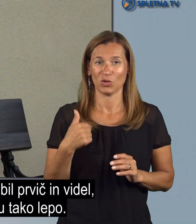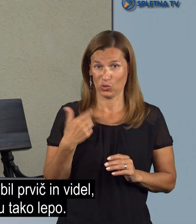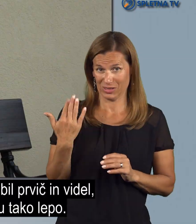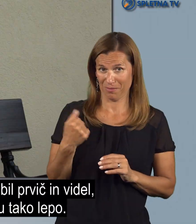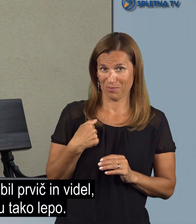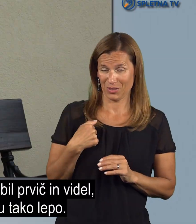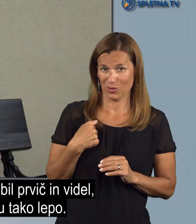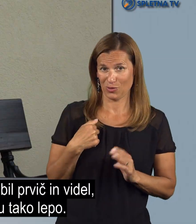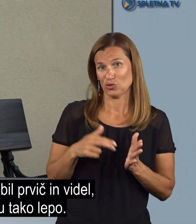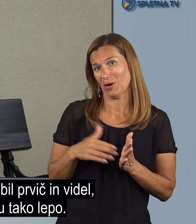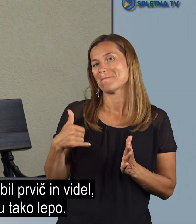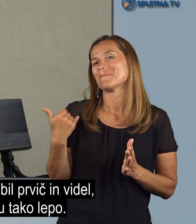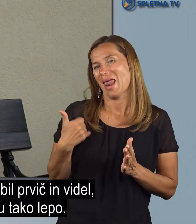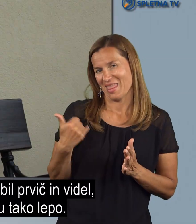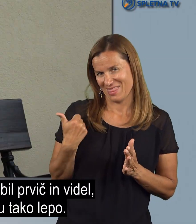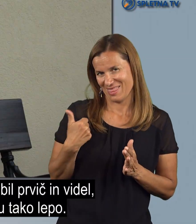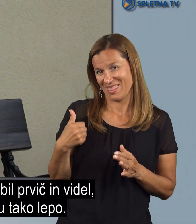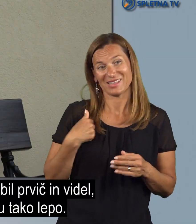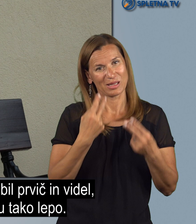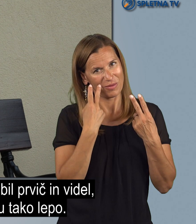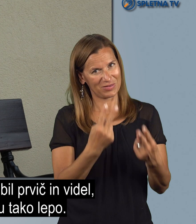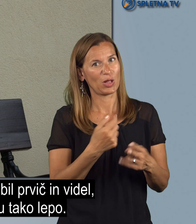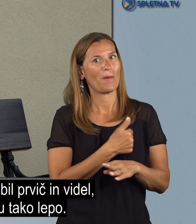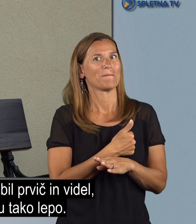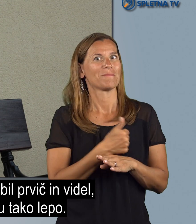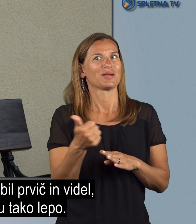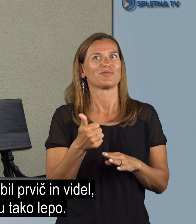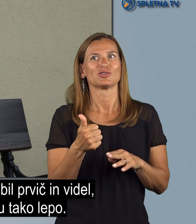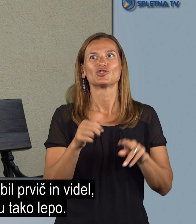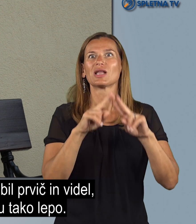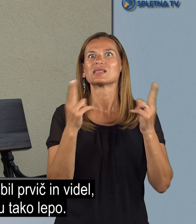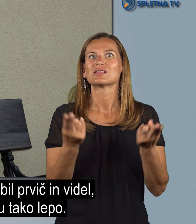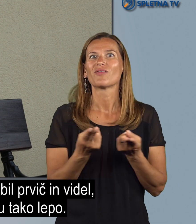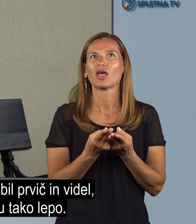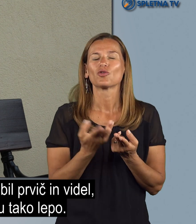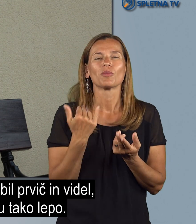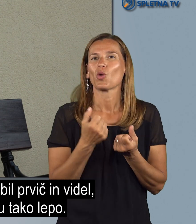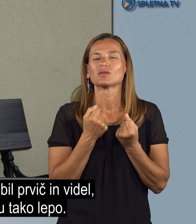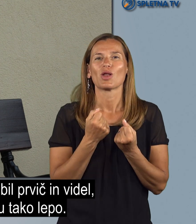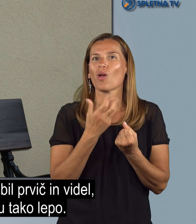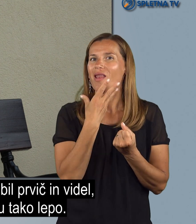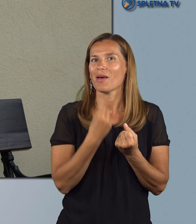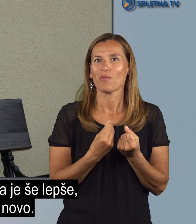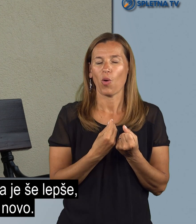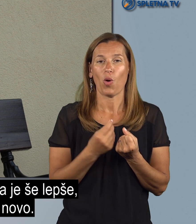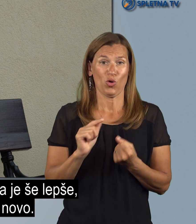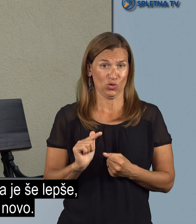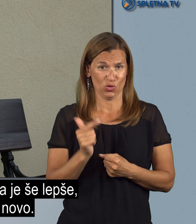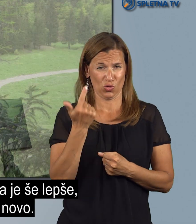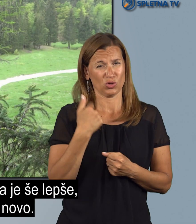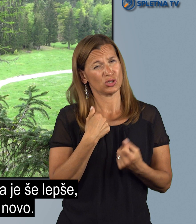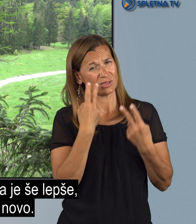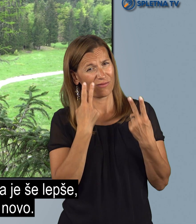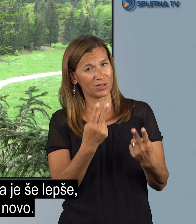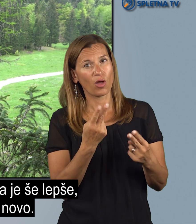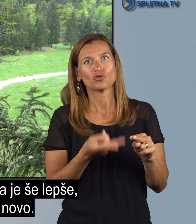Ko sem jaz bil še mlad, sem videl, da je prvič vse na svetu bilo tako lepo. Potem drugič sem